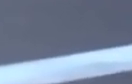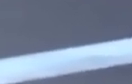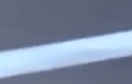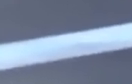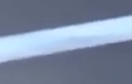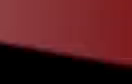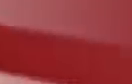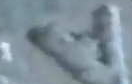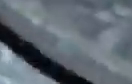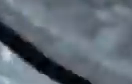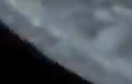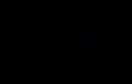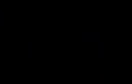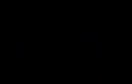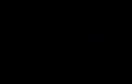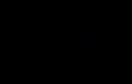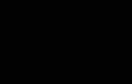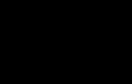Aksyon.